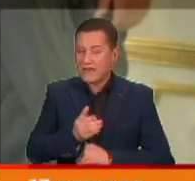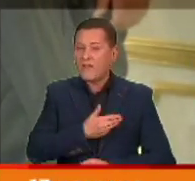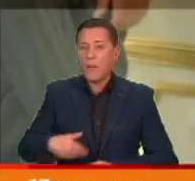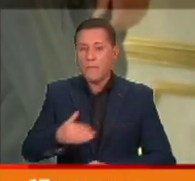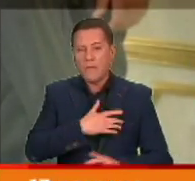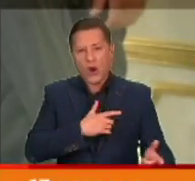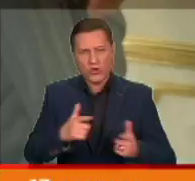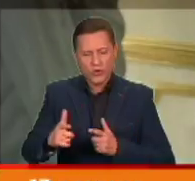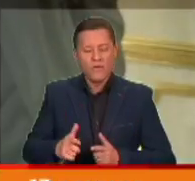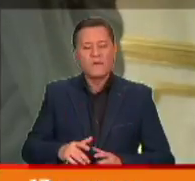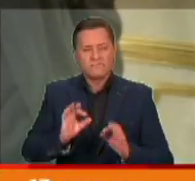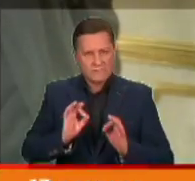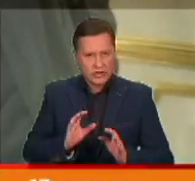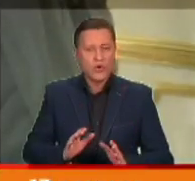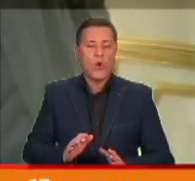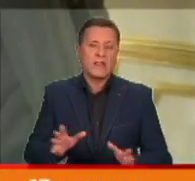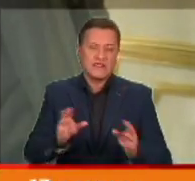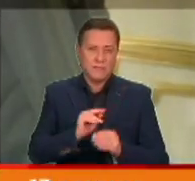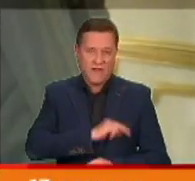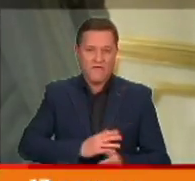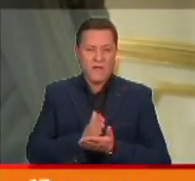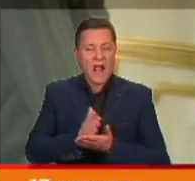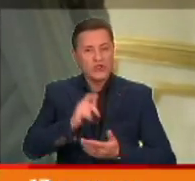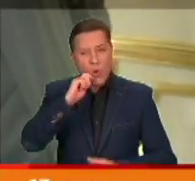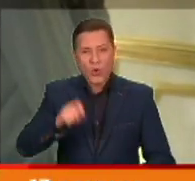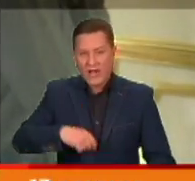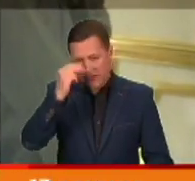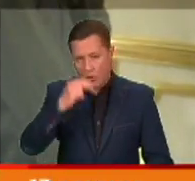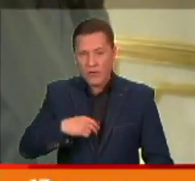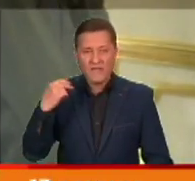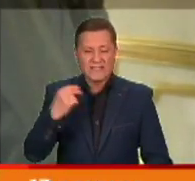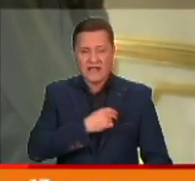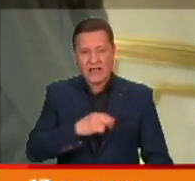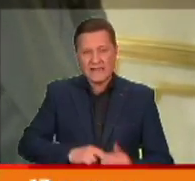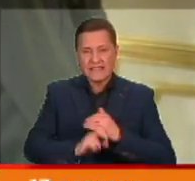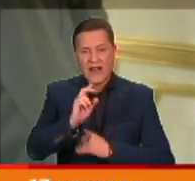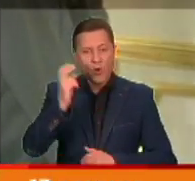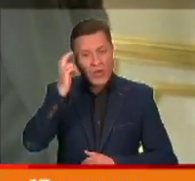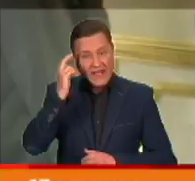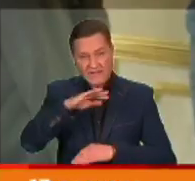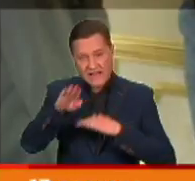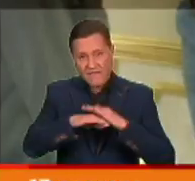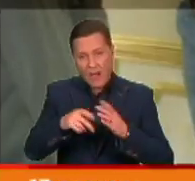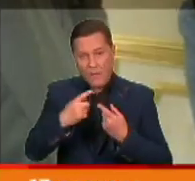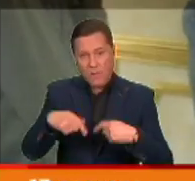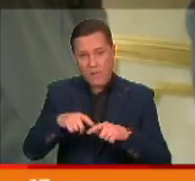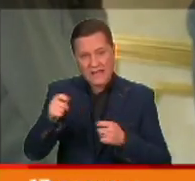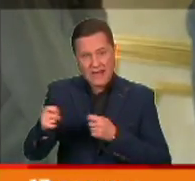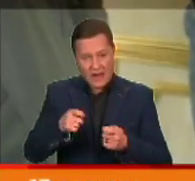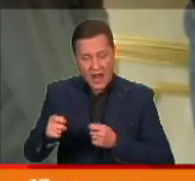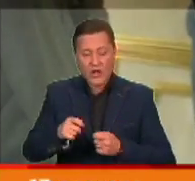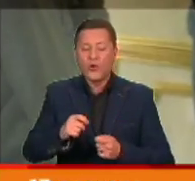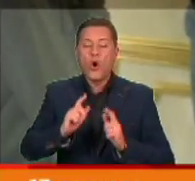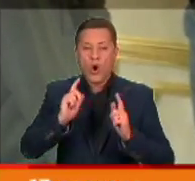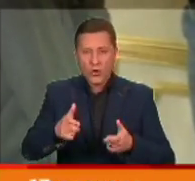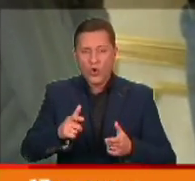чіткої співпраці із Українською православною церквою Київського патріархату. Звісно, готові для діалогу і